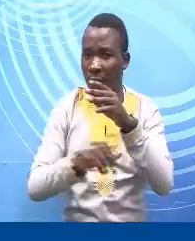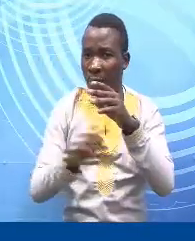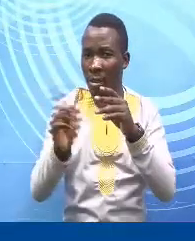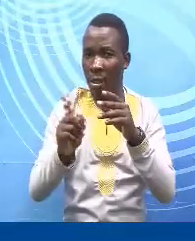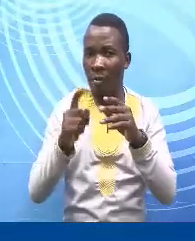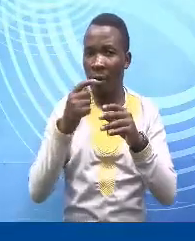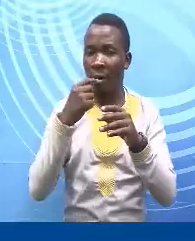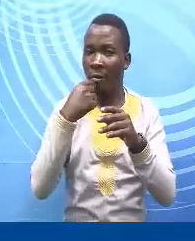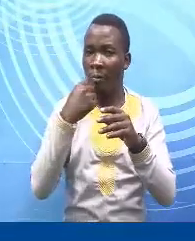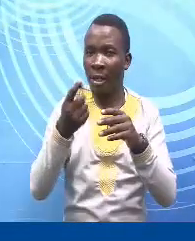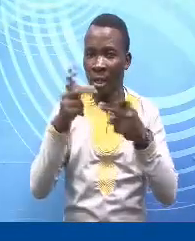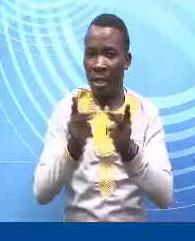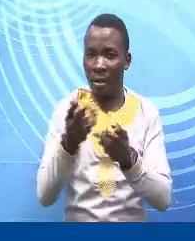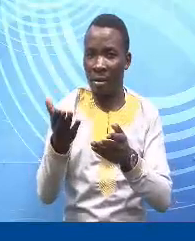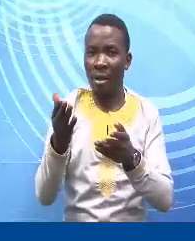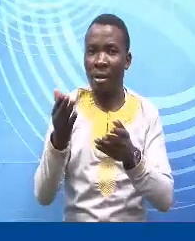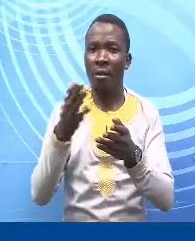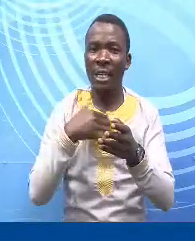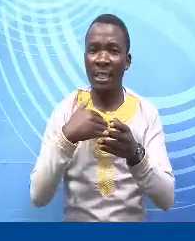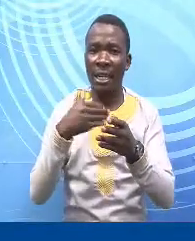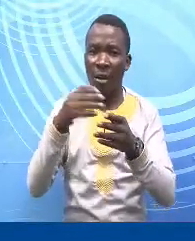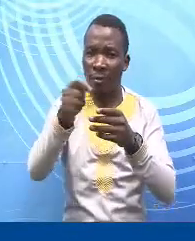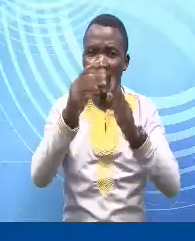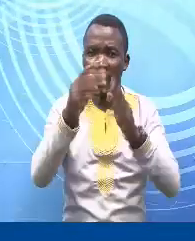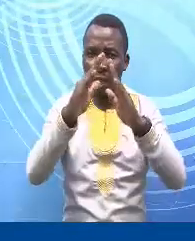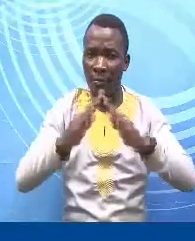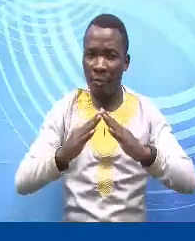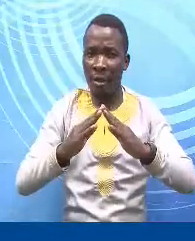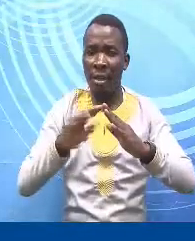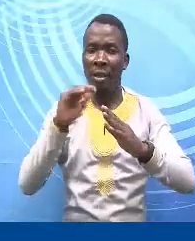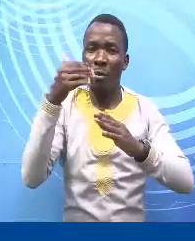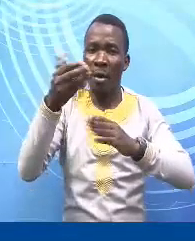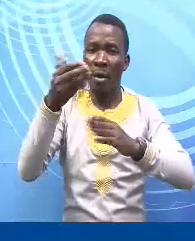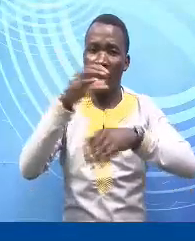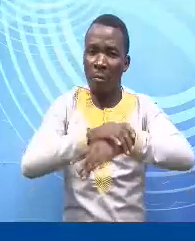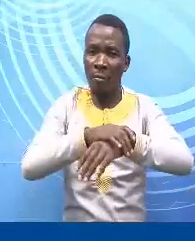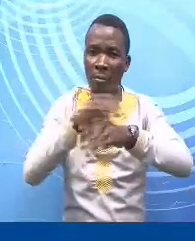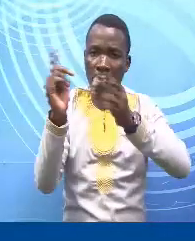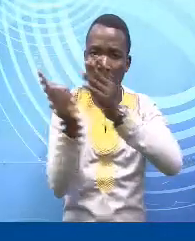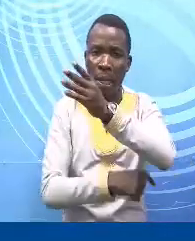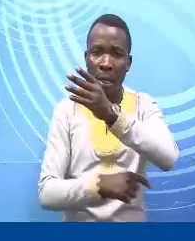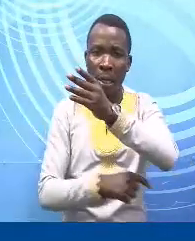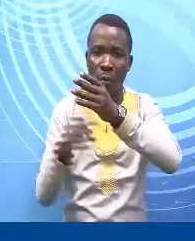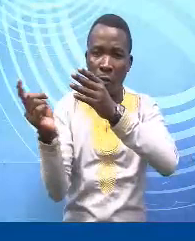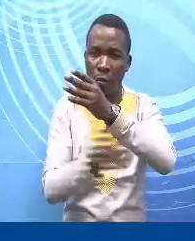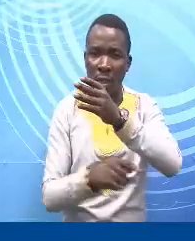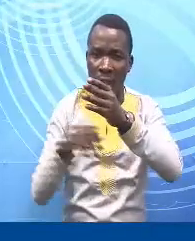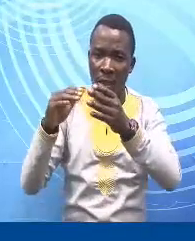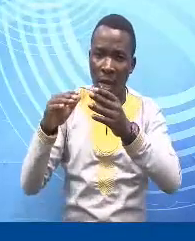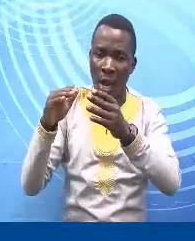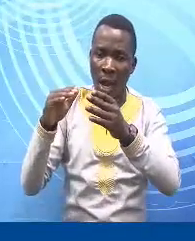ndi bashaka kumuhindira mu nzu ngo yo kugera ahantu ndi baramufata baramukubita kugeza na n'ubu